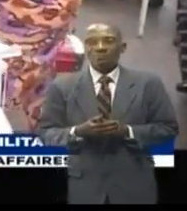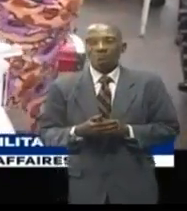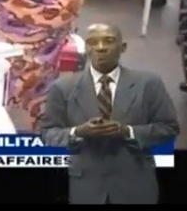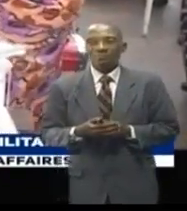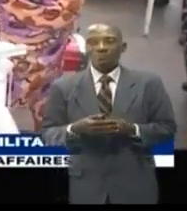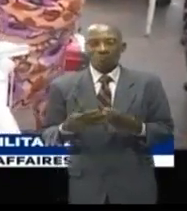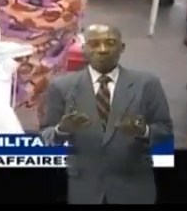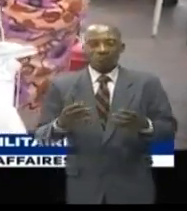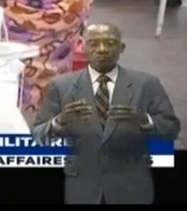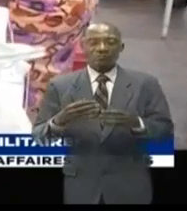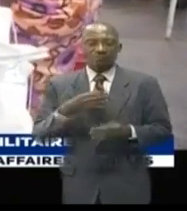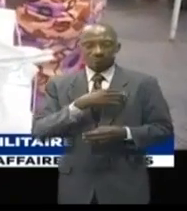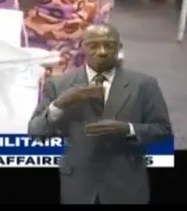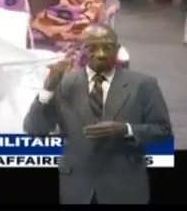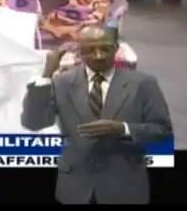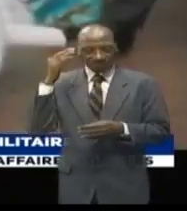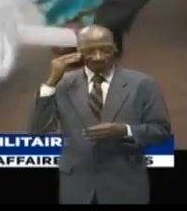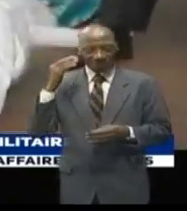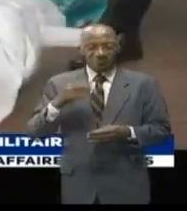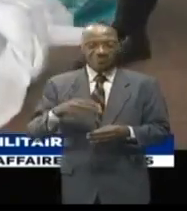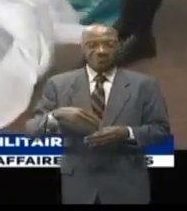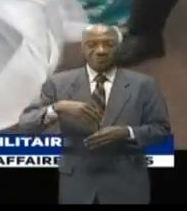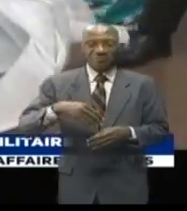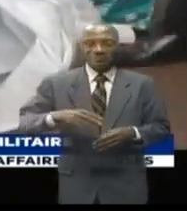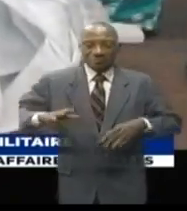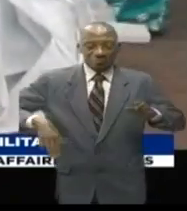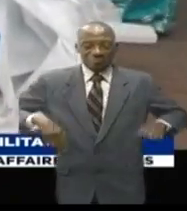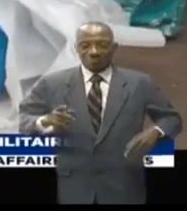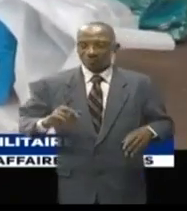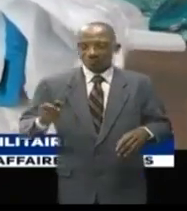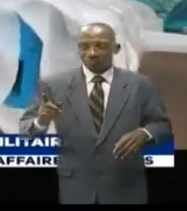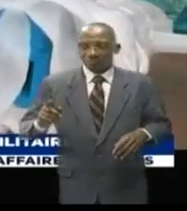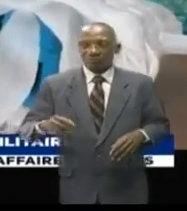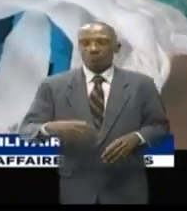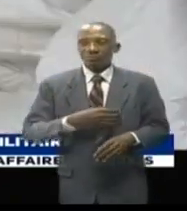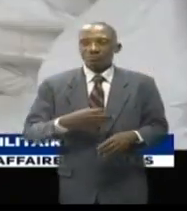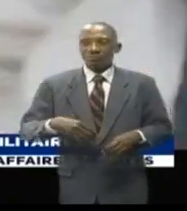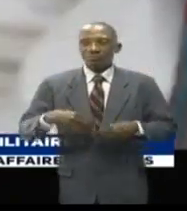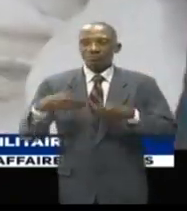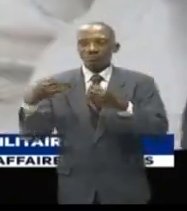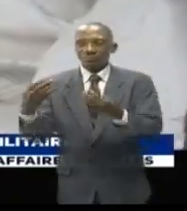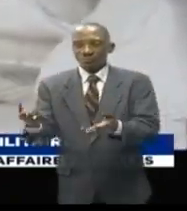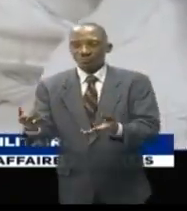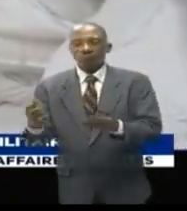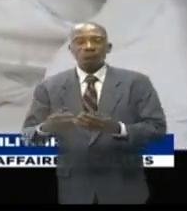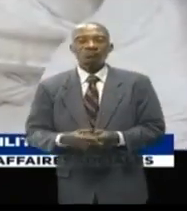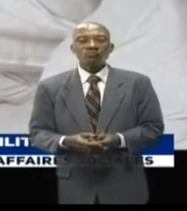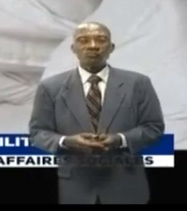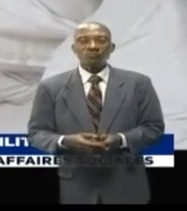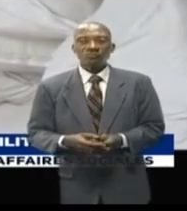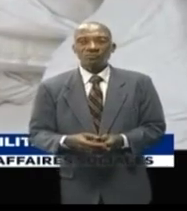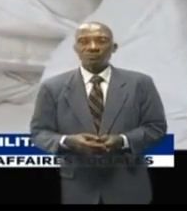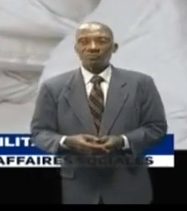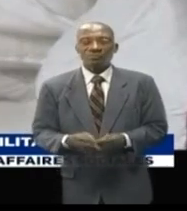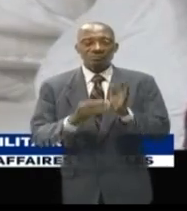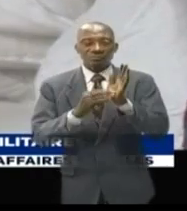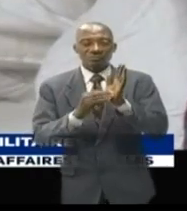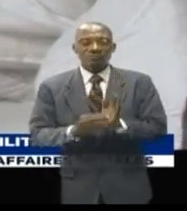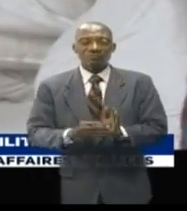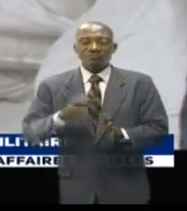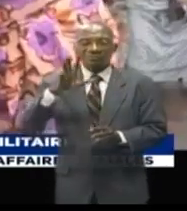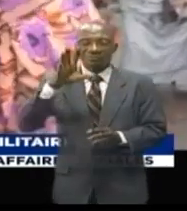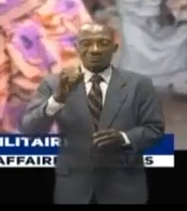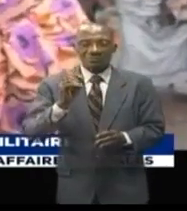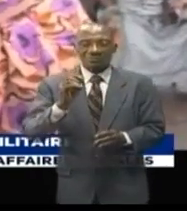elle a amené avec elle une machine à moudre et au total 950 sacs de maïs ISS